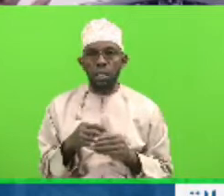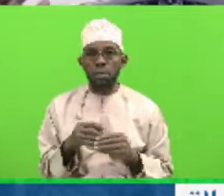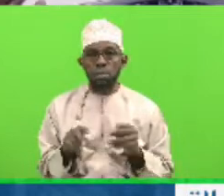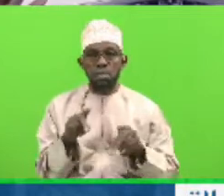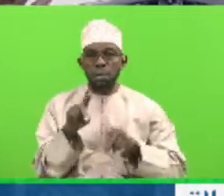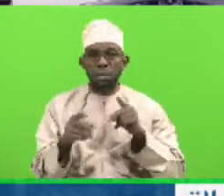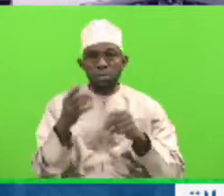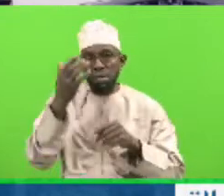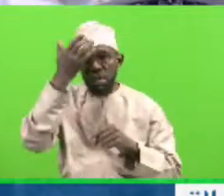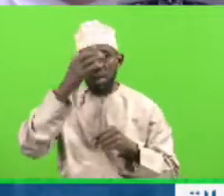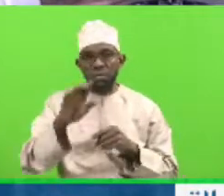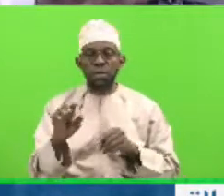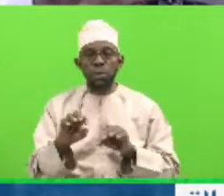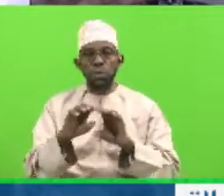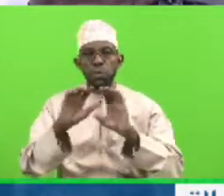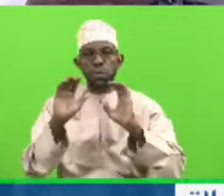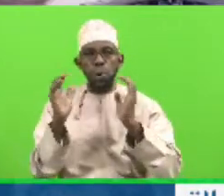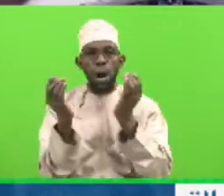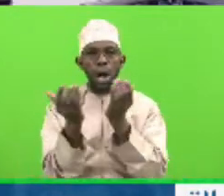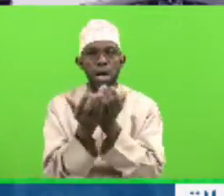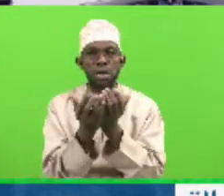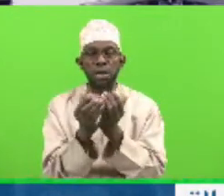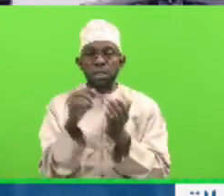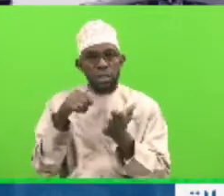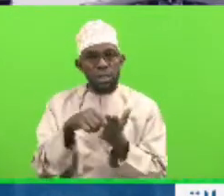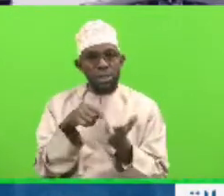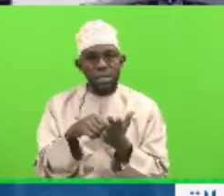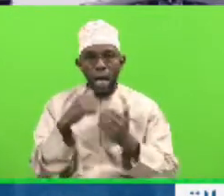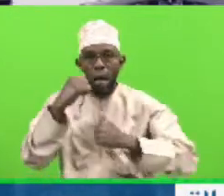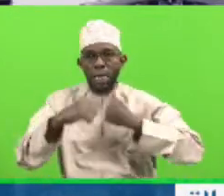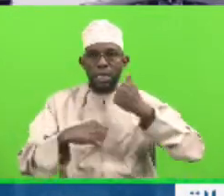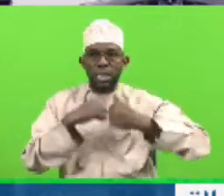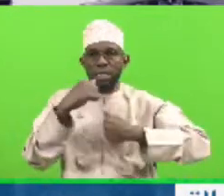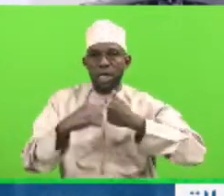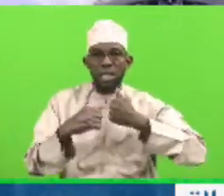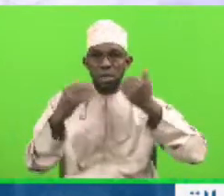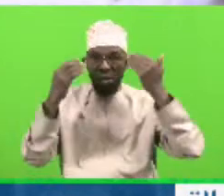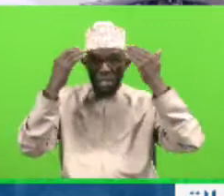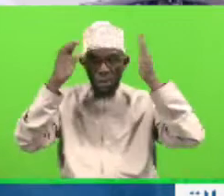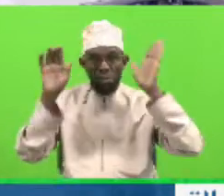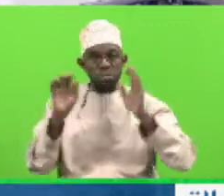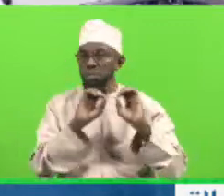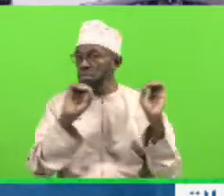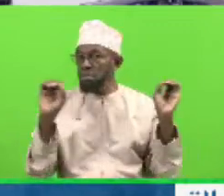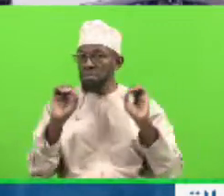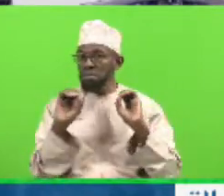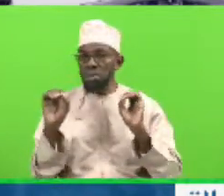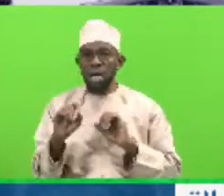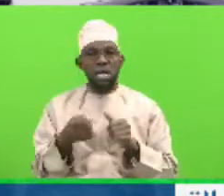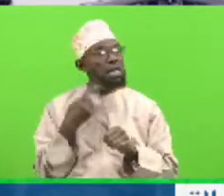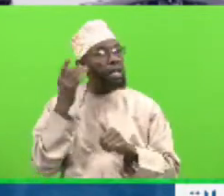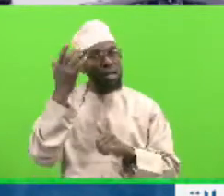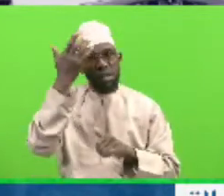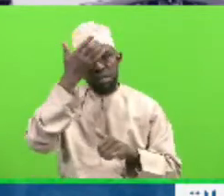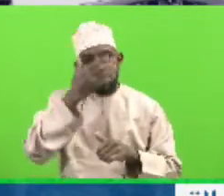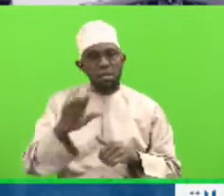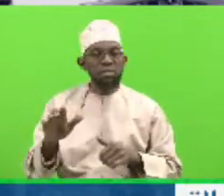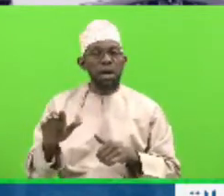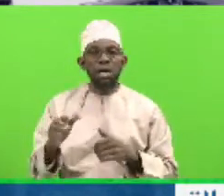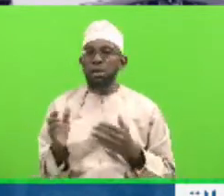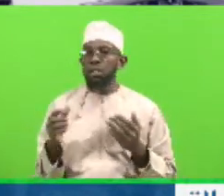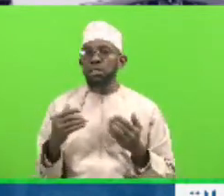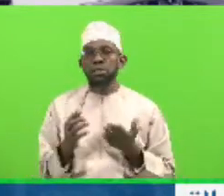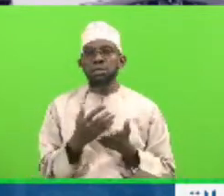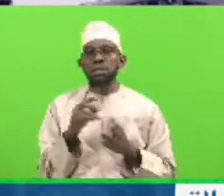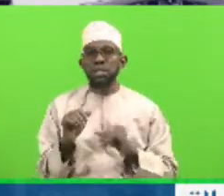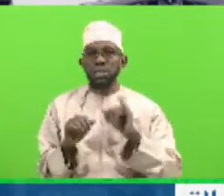عَالَمِينَ, the world. So this was an act not known among men. This was an act not even known among